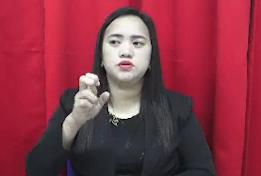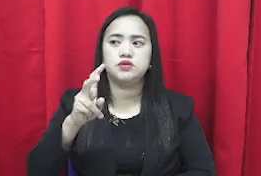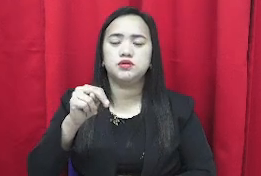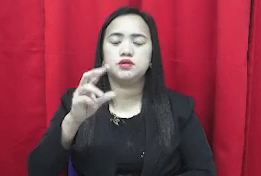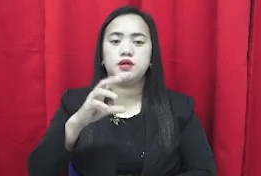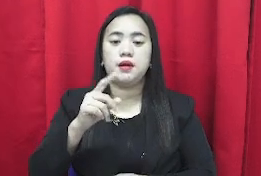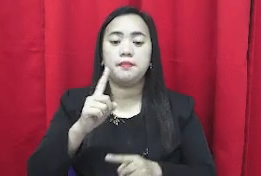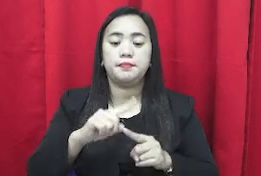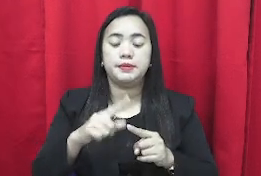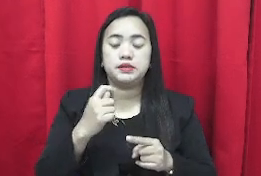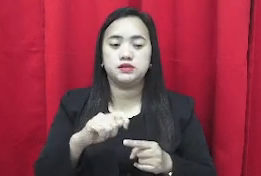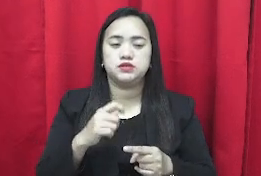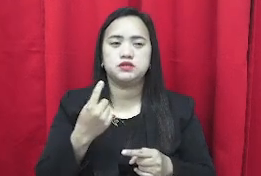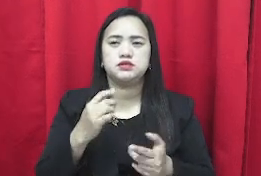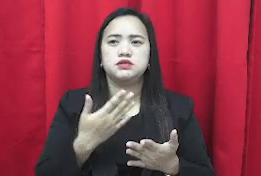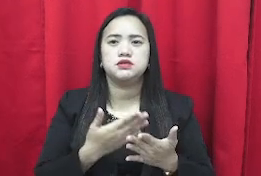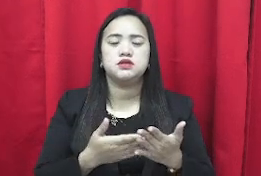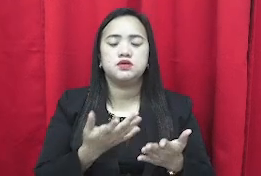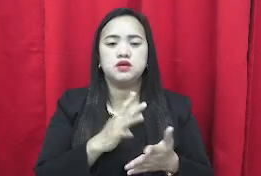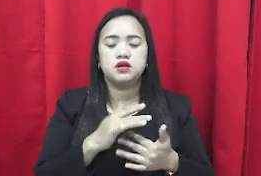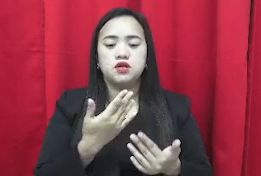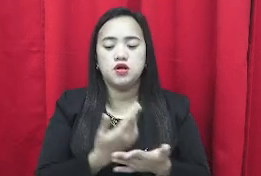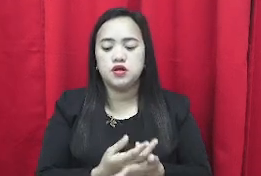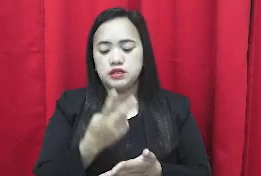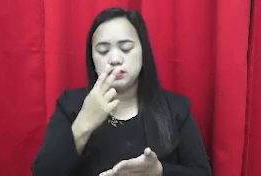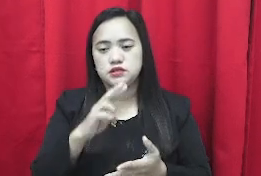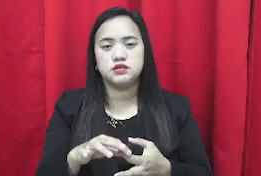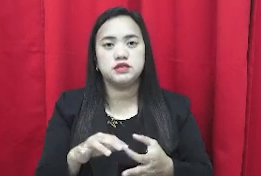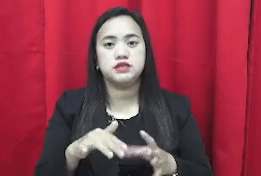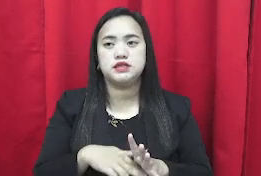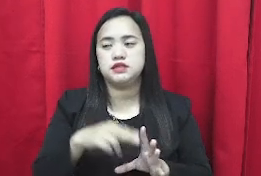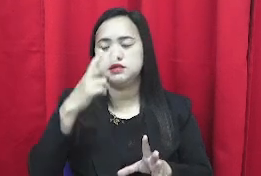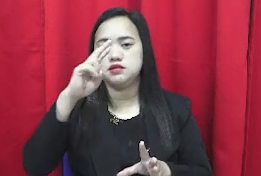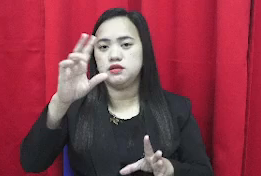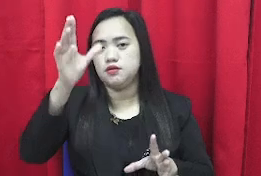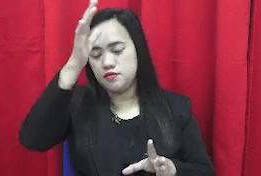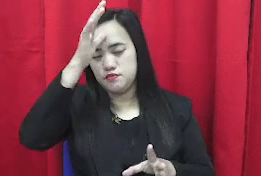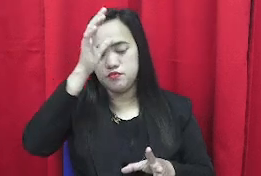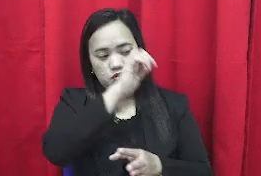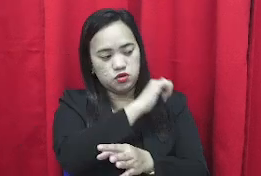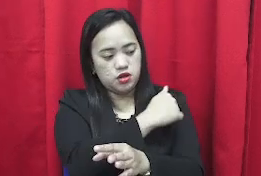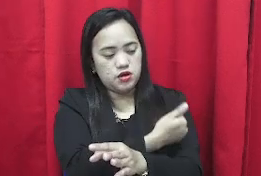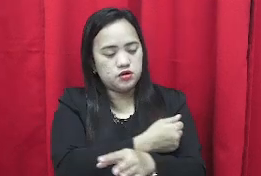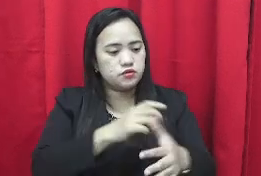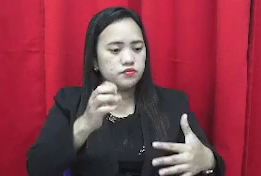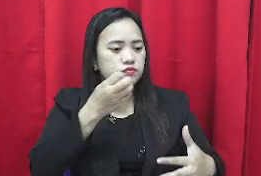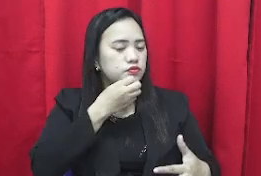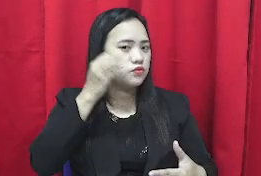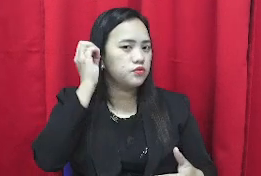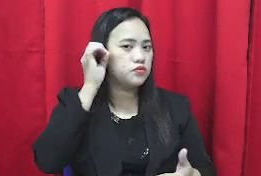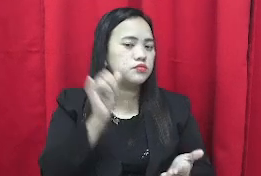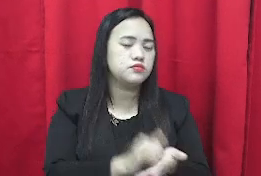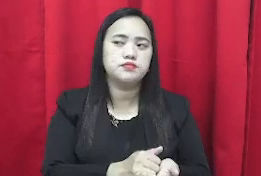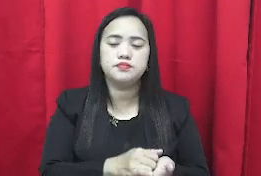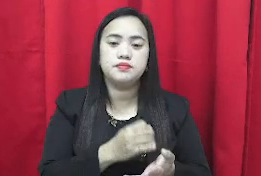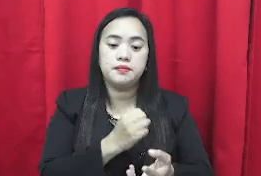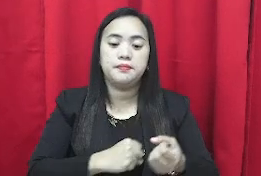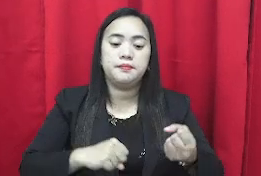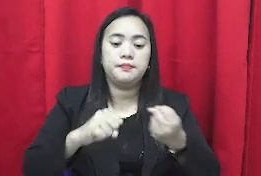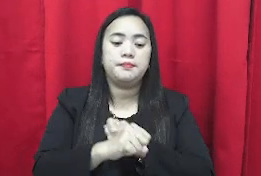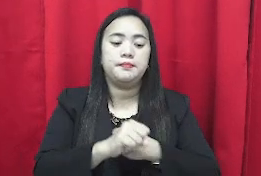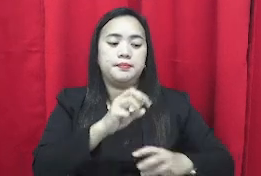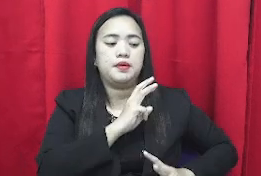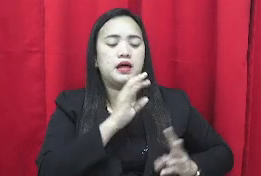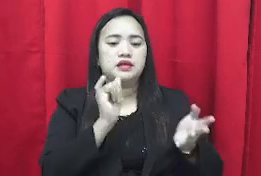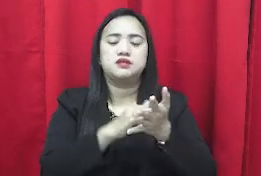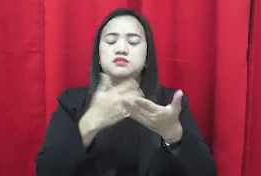ang point ko dito ngayon nakikita niyo po sa isang tatay authority ng tahanan dumaan sa military career na hindi hiniwalay yung